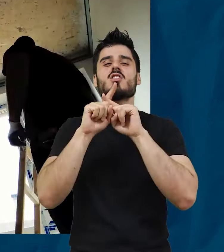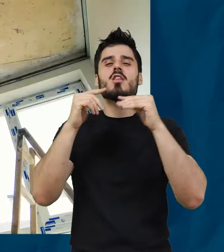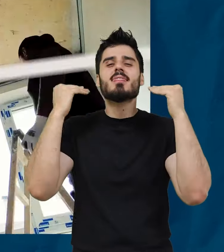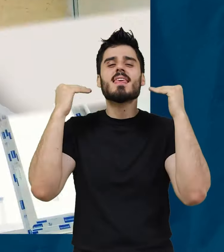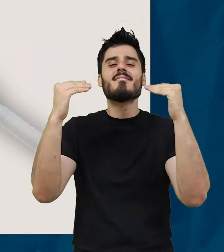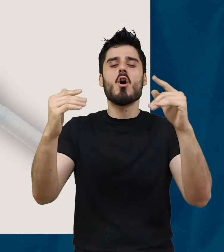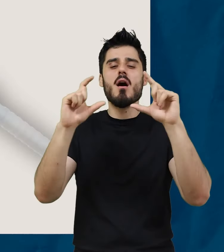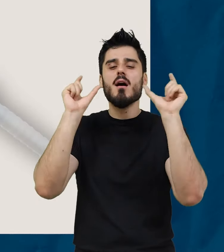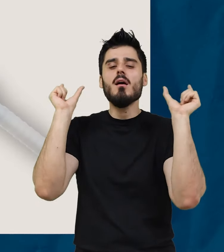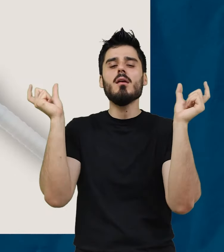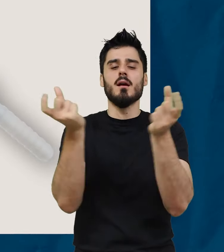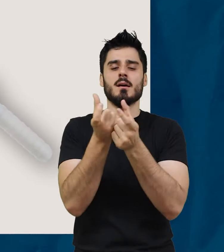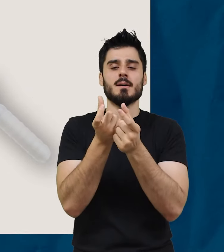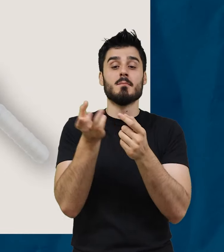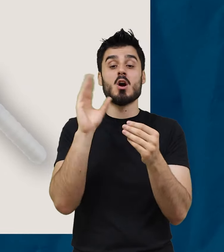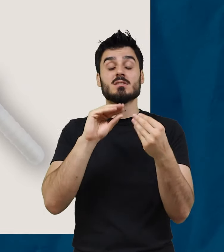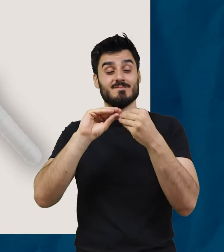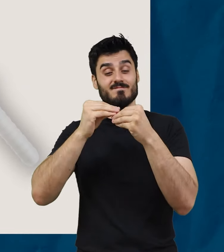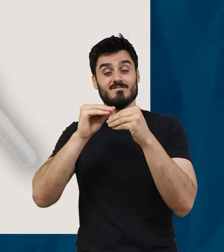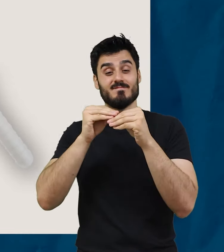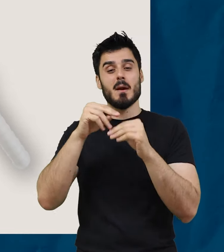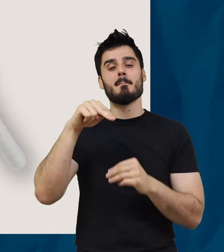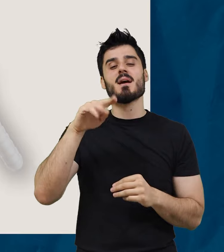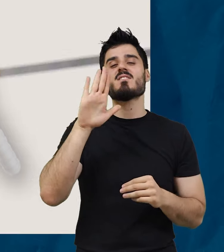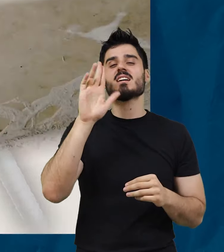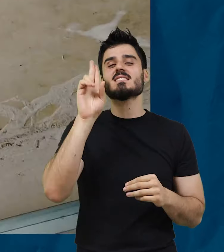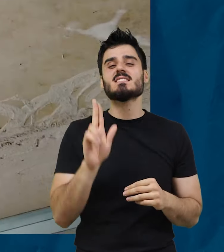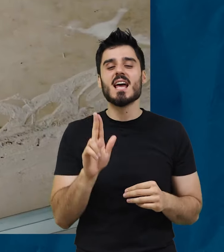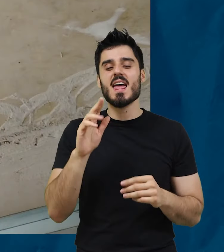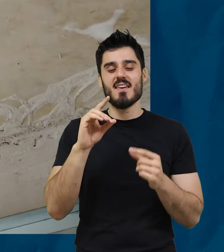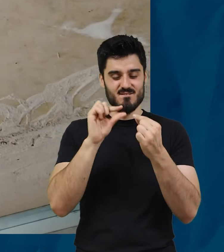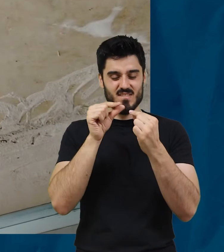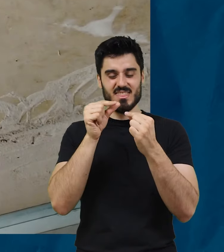тавана. Монтажа става с ПВЦ ВИН.